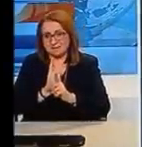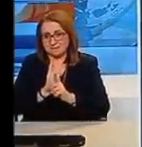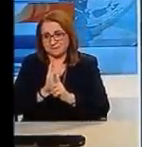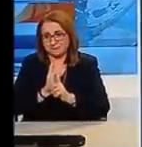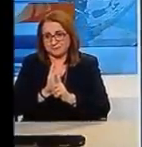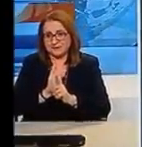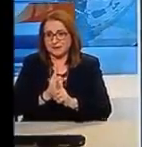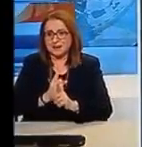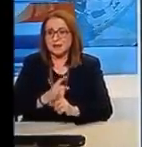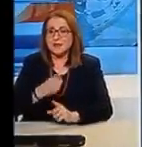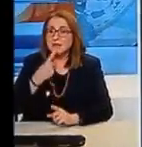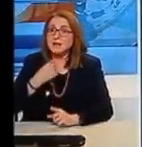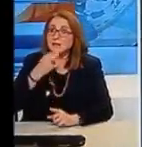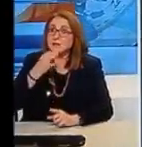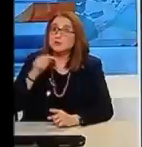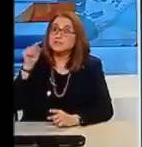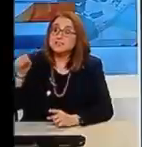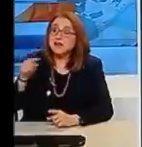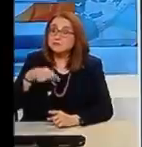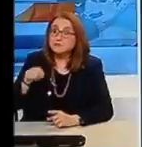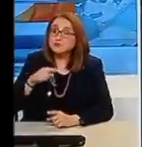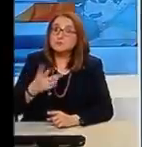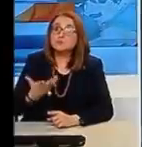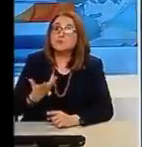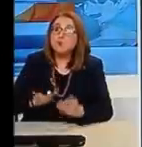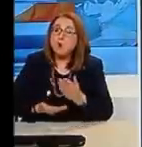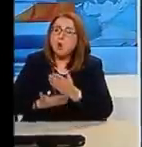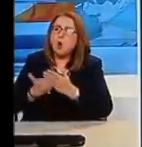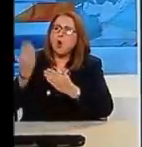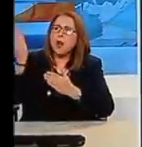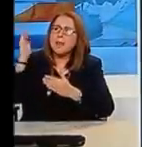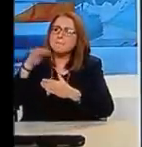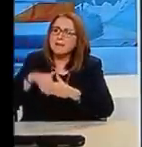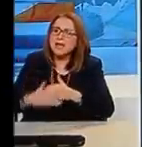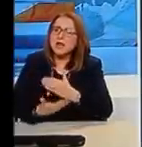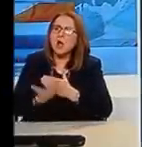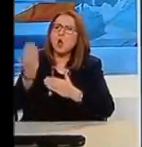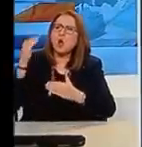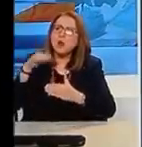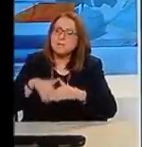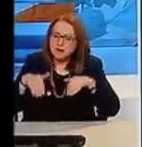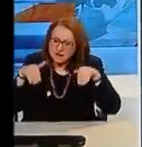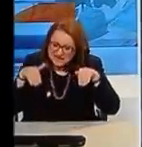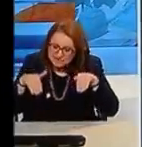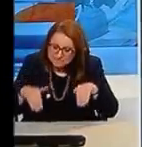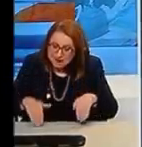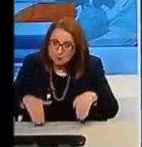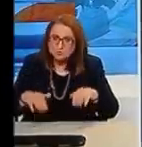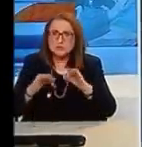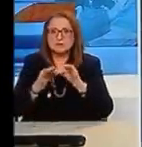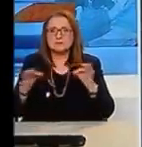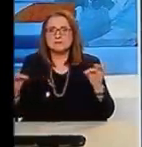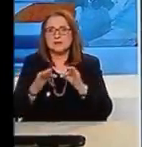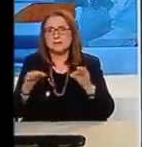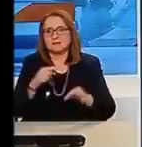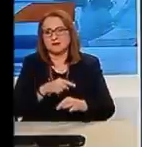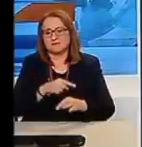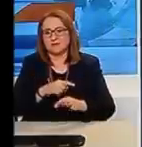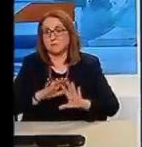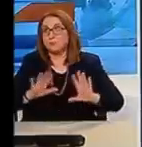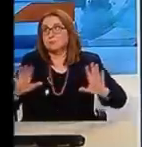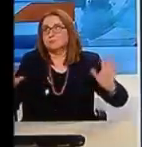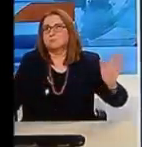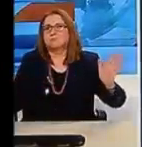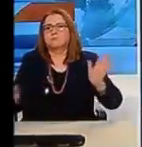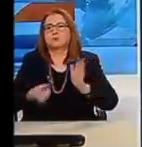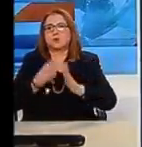και η αναφορά σε εκείνους που σε 24ωρη βάση υποστήριξαν κάθε μέτρο, κάθε απόφαση, κάθε νομοθετικό βήμα αυτής της πρωτόγνωρης πρώτης